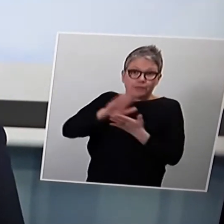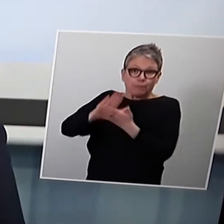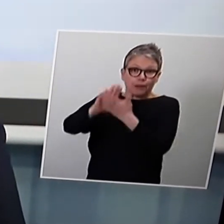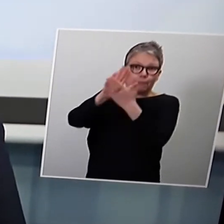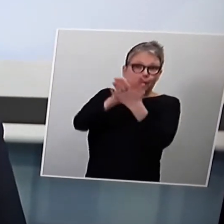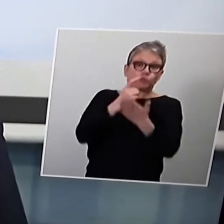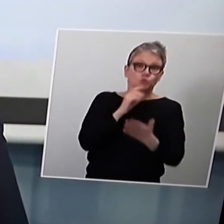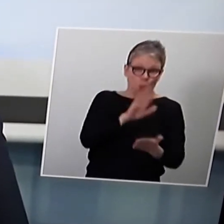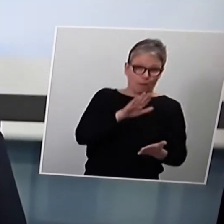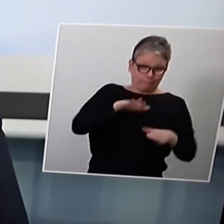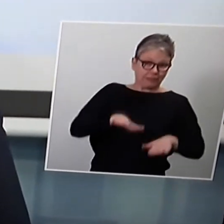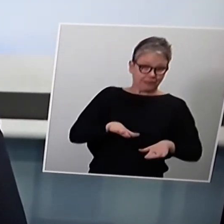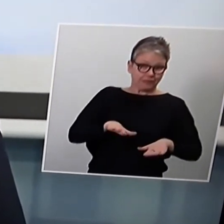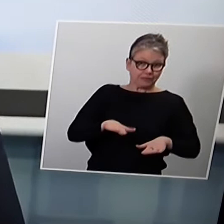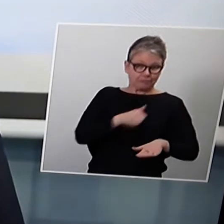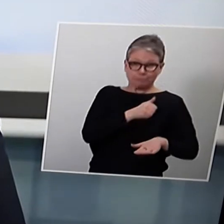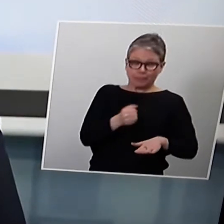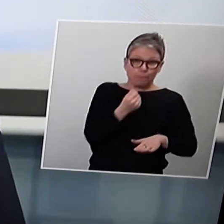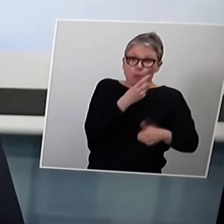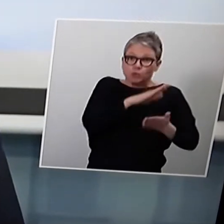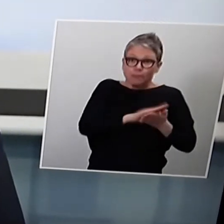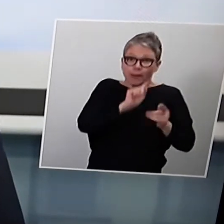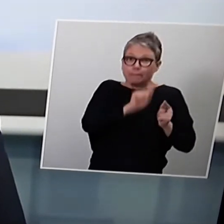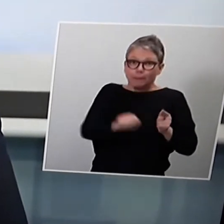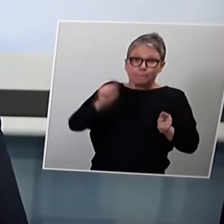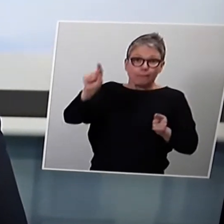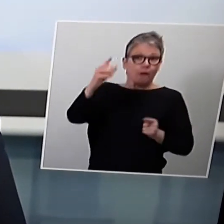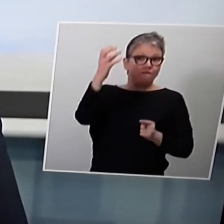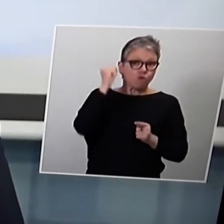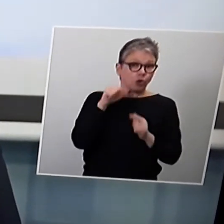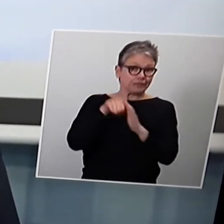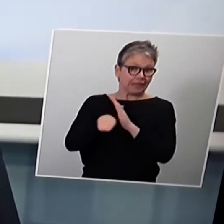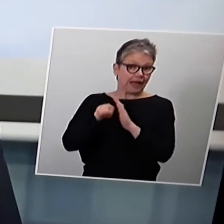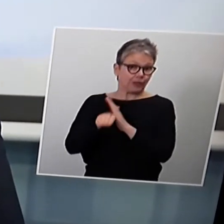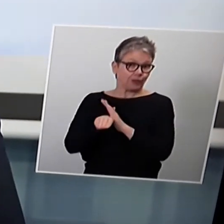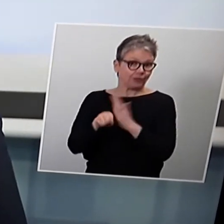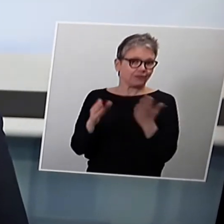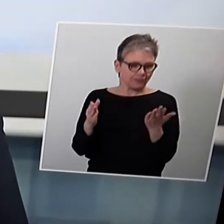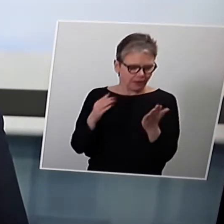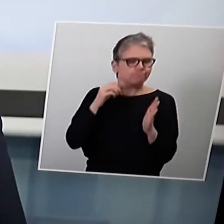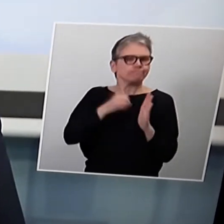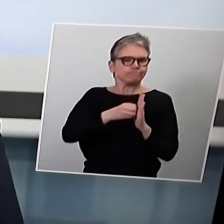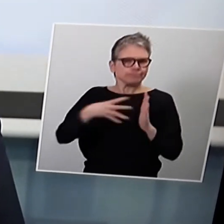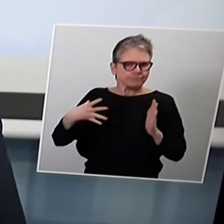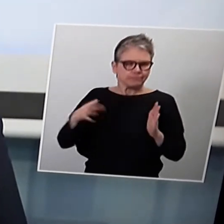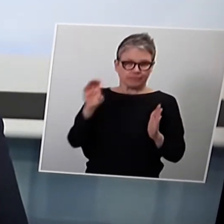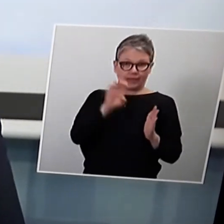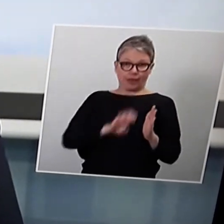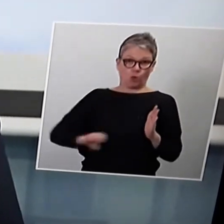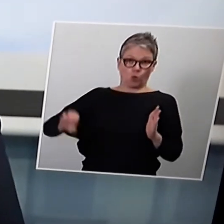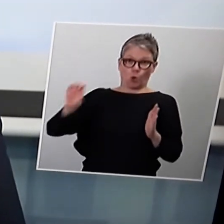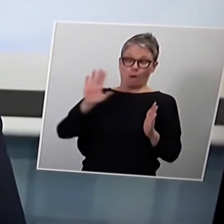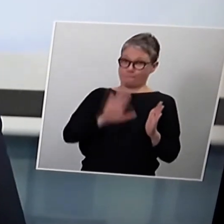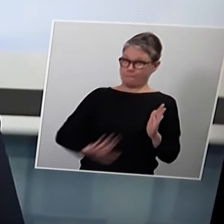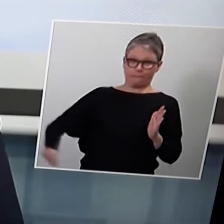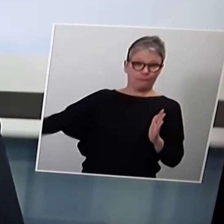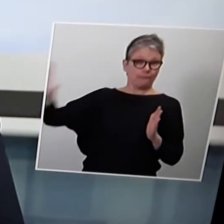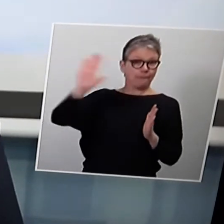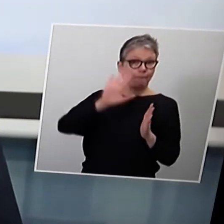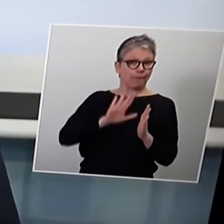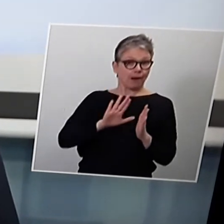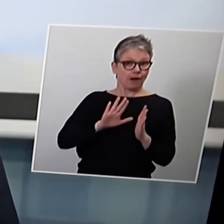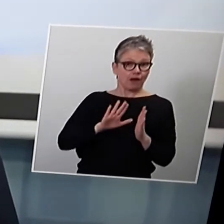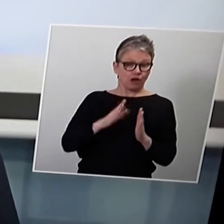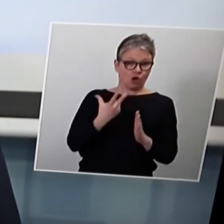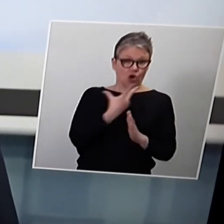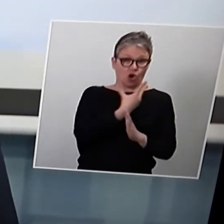paikoissa Suomessa. Ja tämä on sitten johtaa siihen, että koko Euroopassa näiden